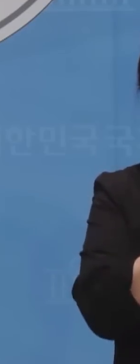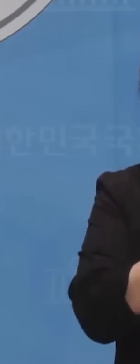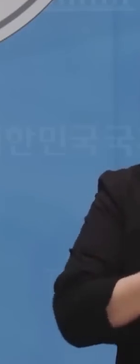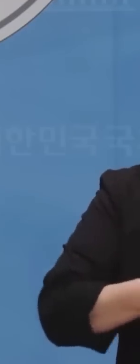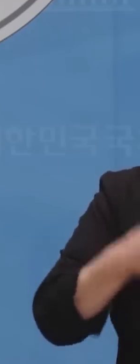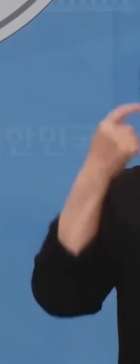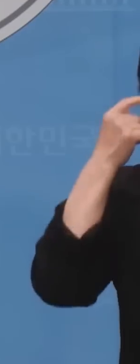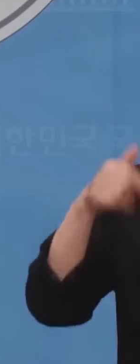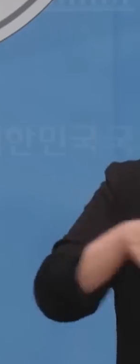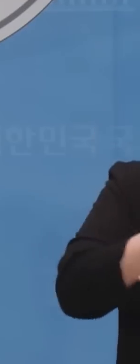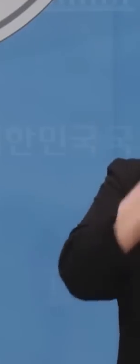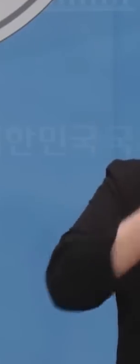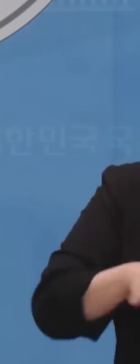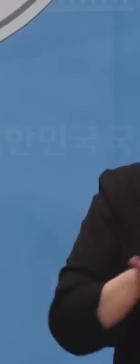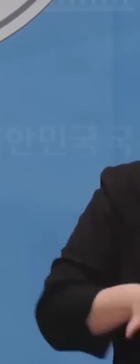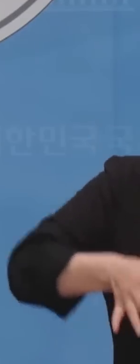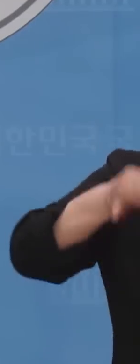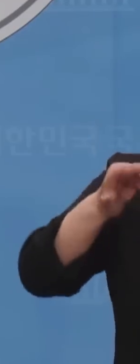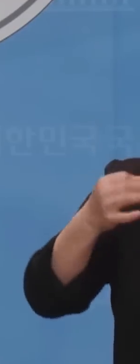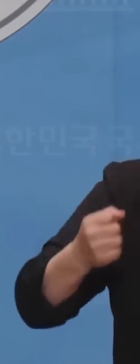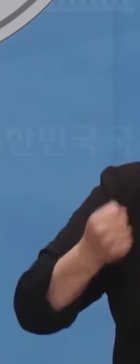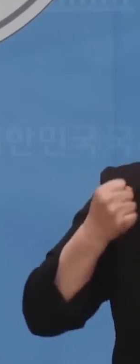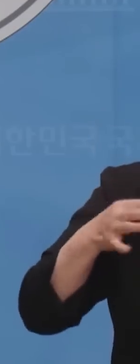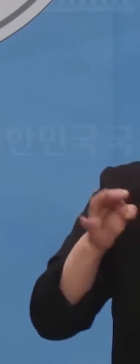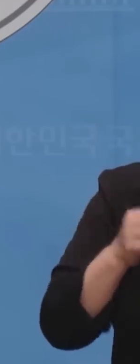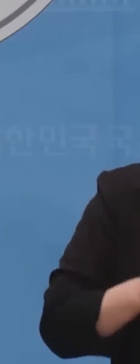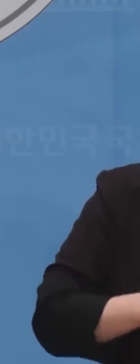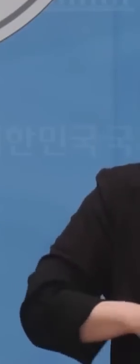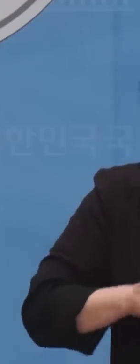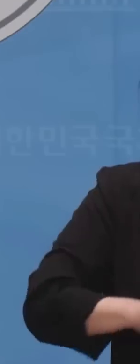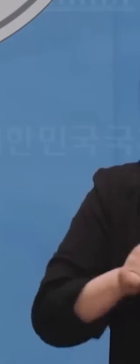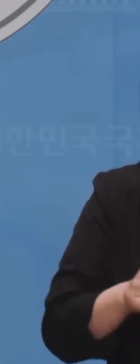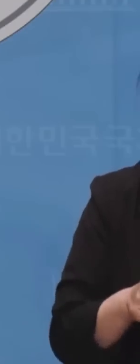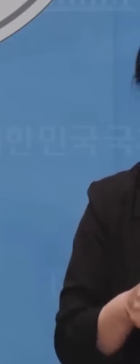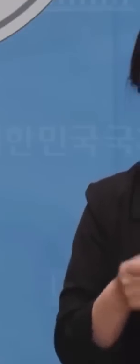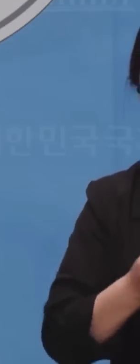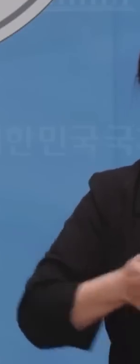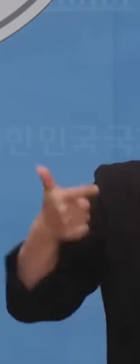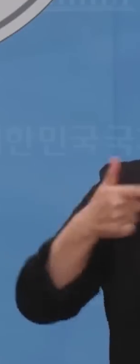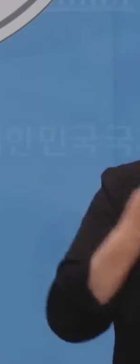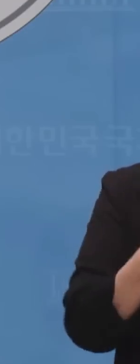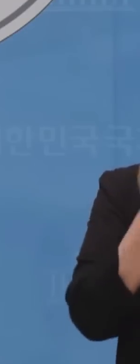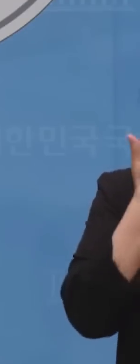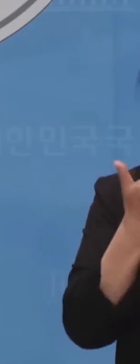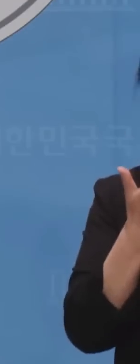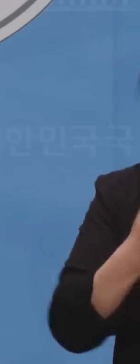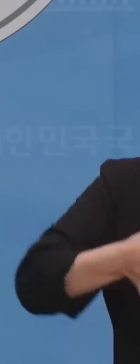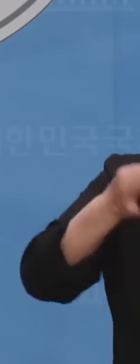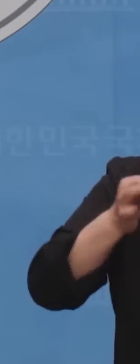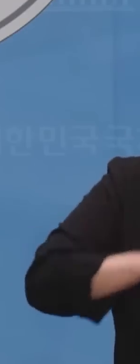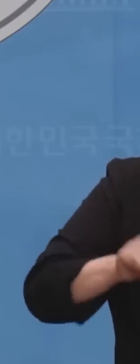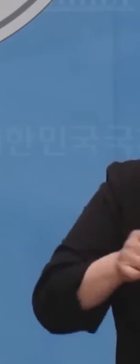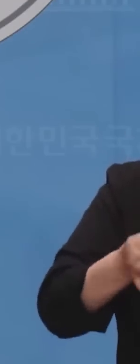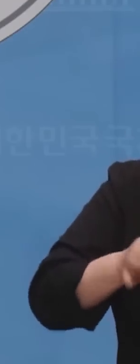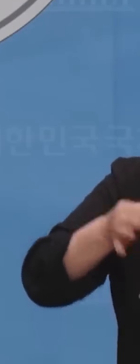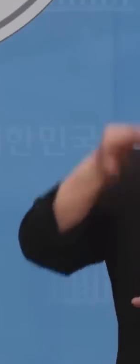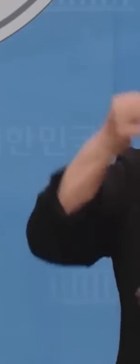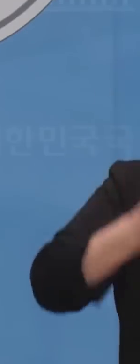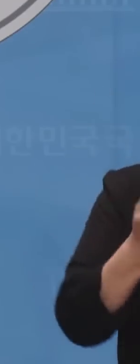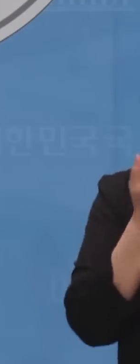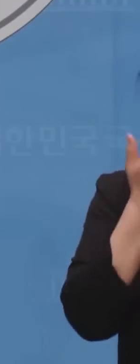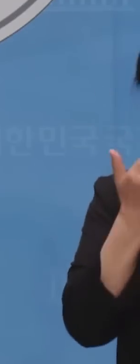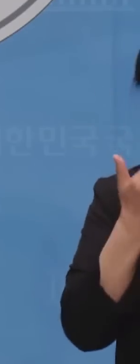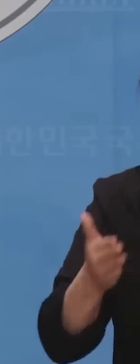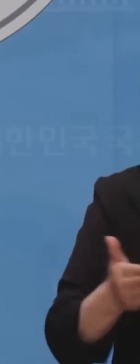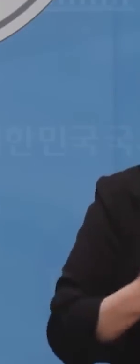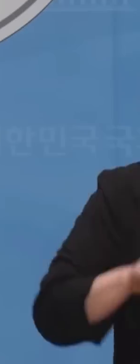증식에 막강한 권한을 이용할 수 있기에 자기 재산을 국민들에게 낱낱이 보고합니다.